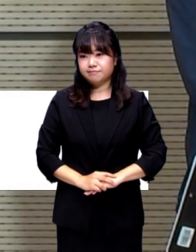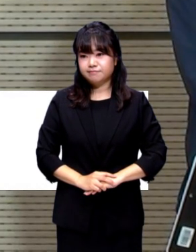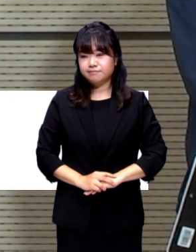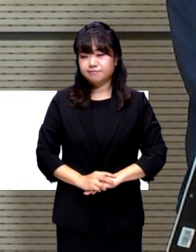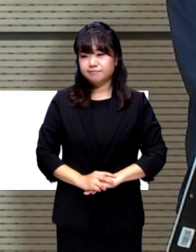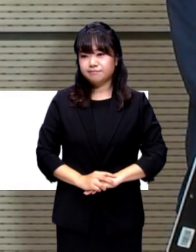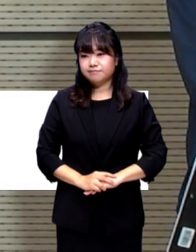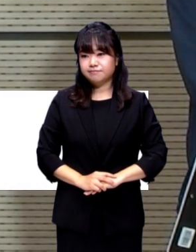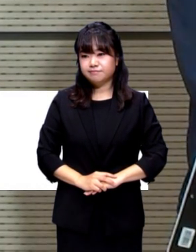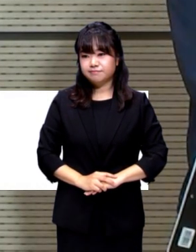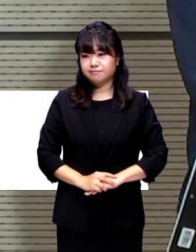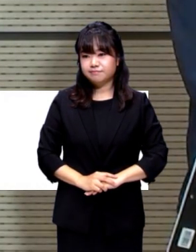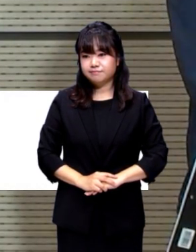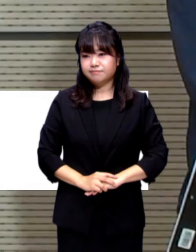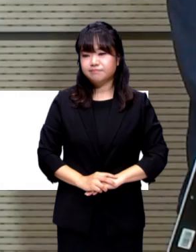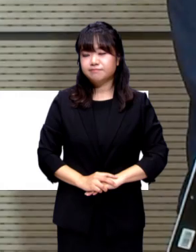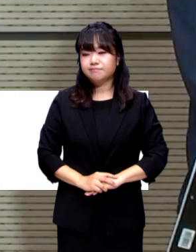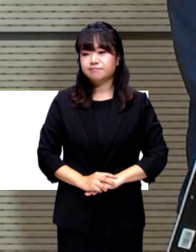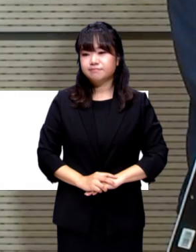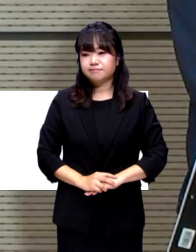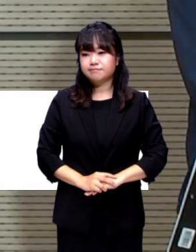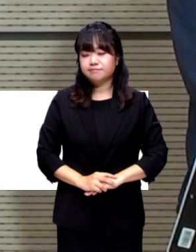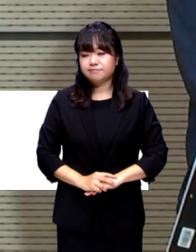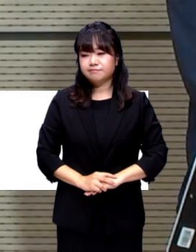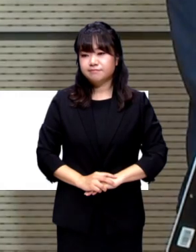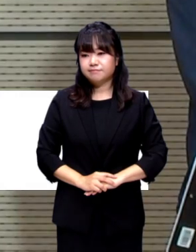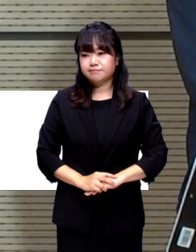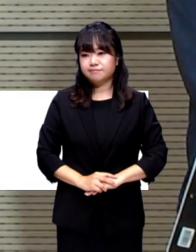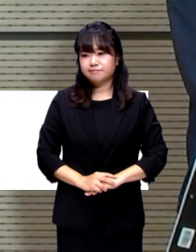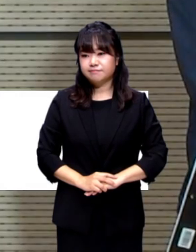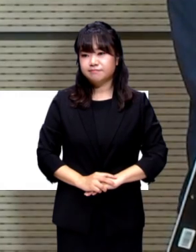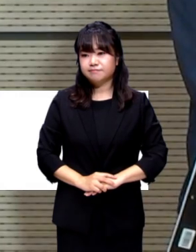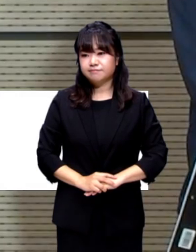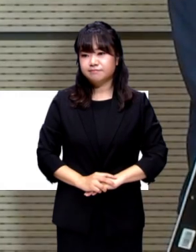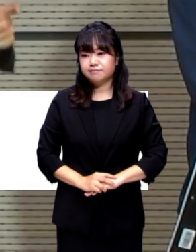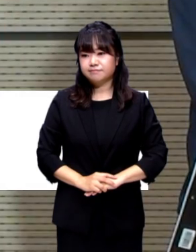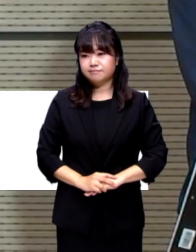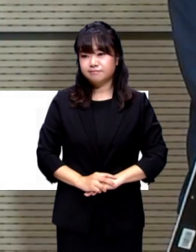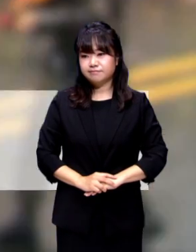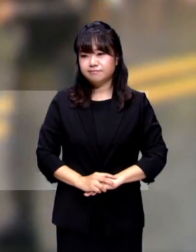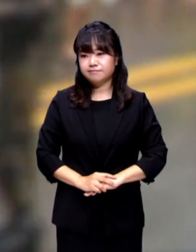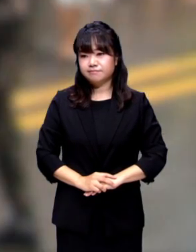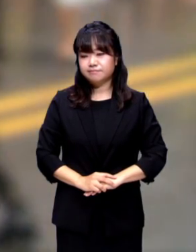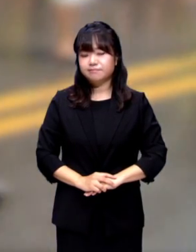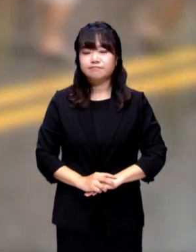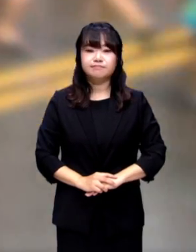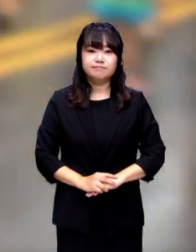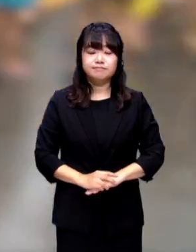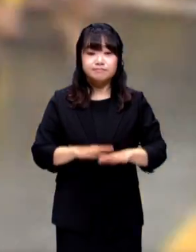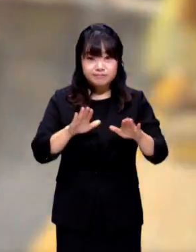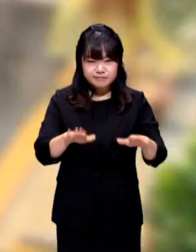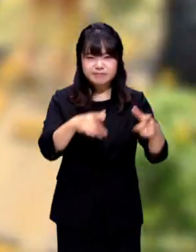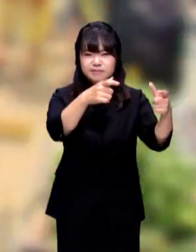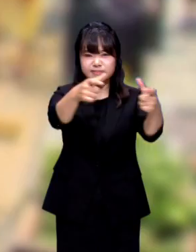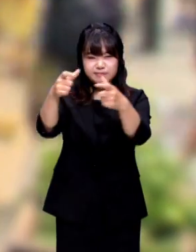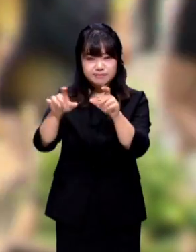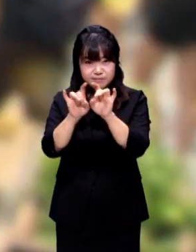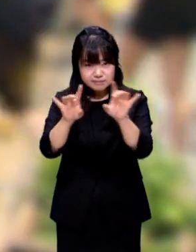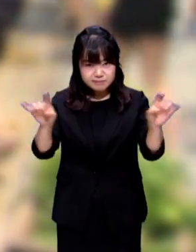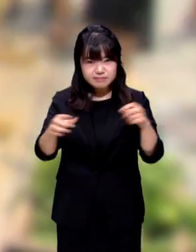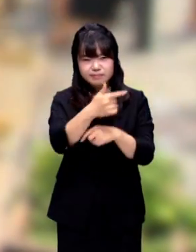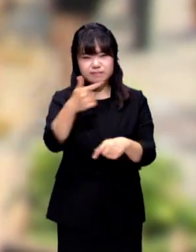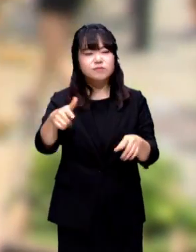11월 3일부터 지역 축제에 대한 정부 합동 점검도 실시하겠습니다. 이는 지역에서 열리는